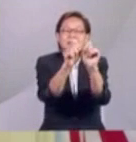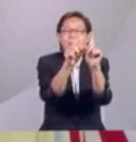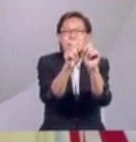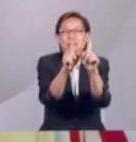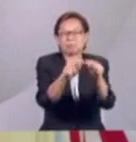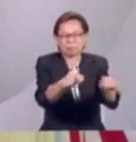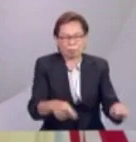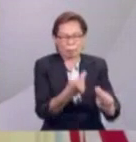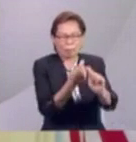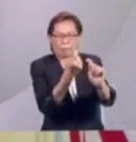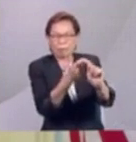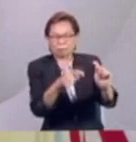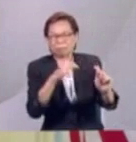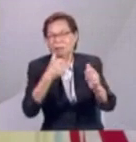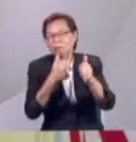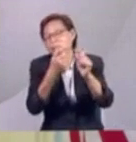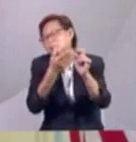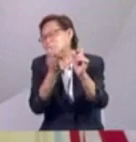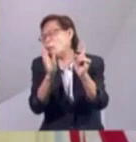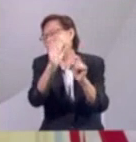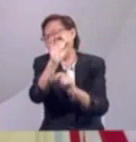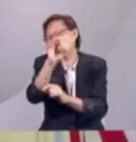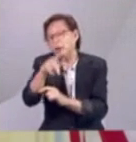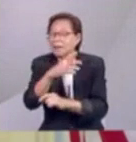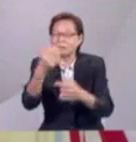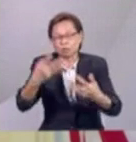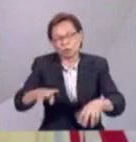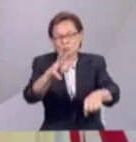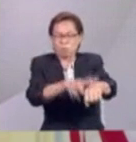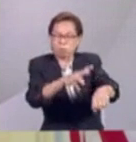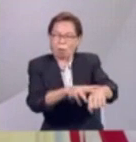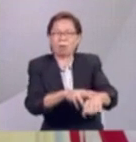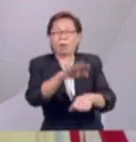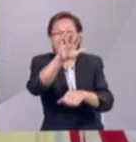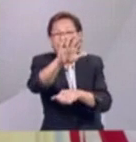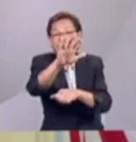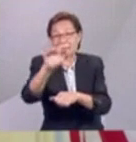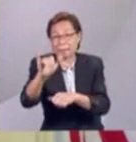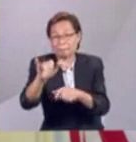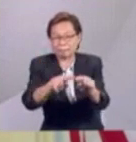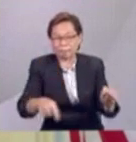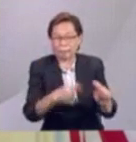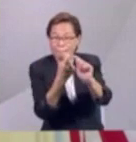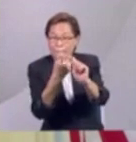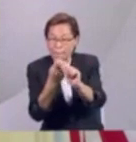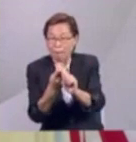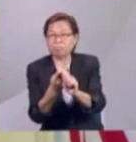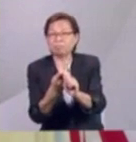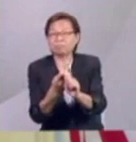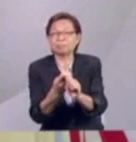tapak binaan tidak patuh SOP dan diberikan amaran. 56 tapak binaan